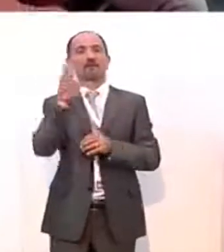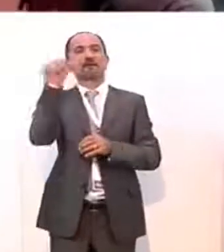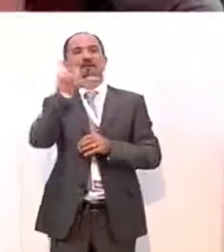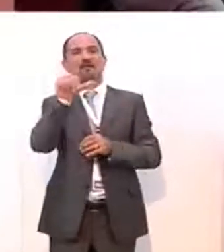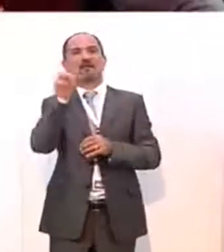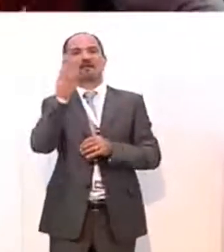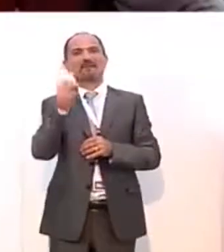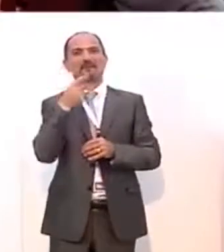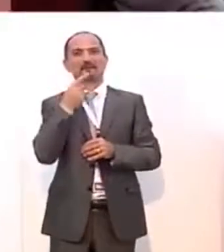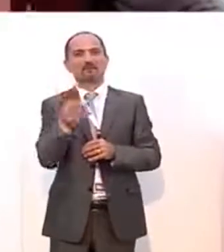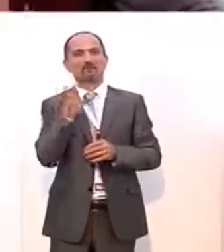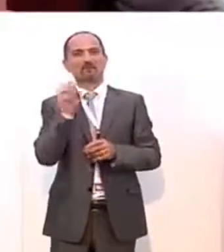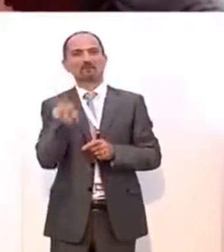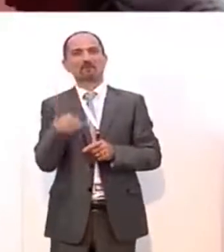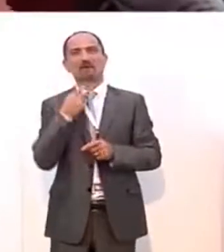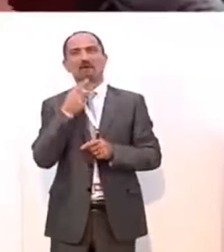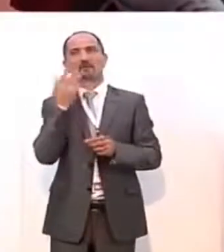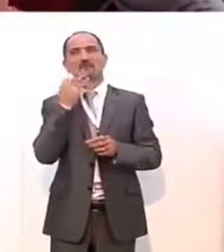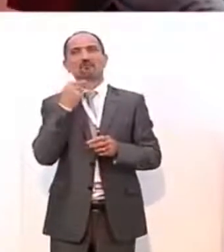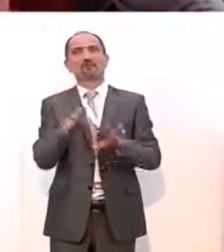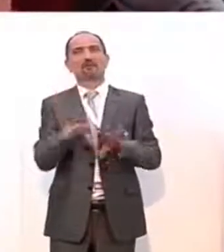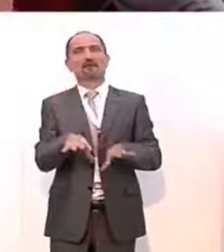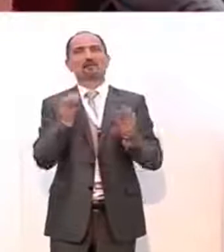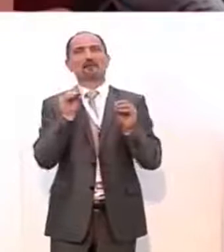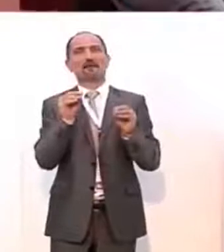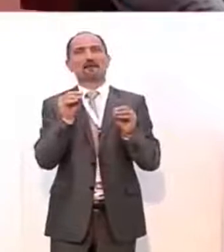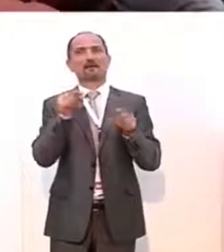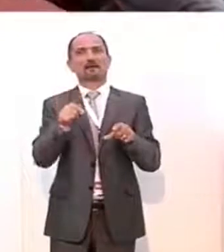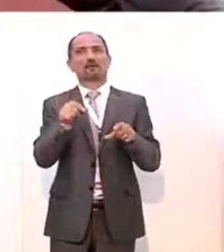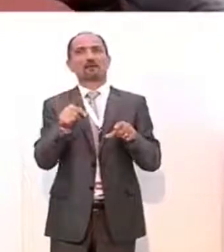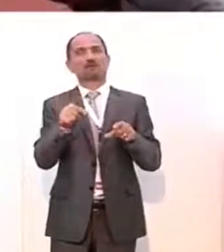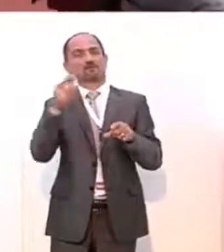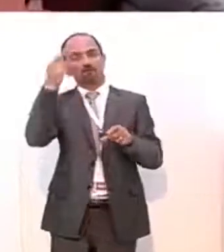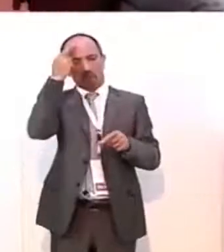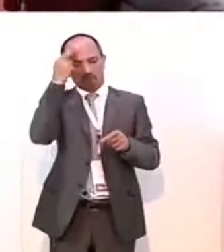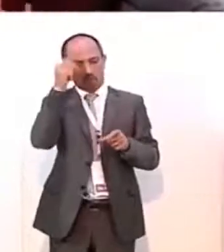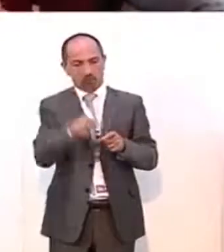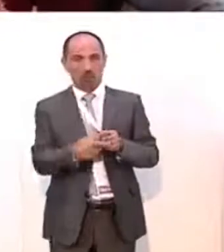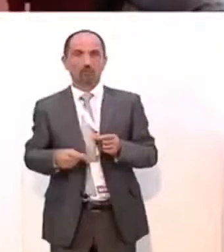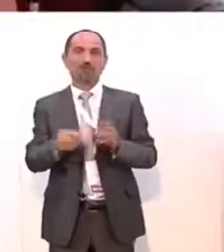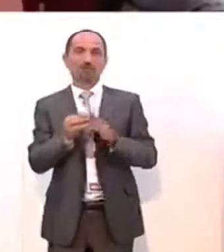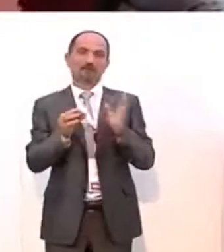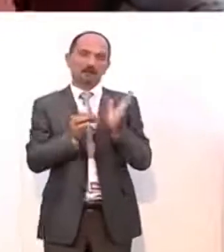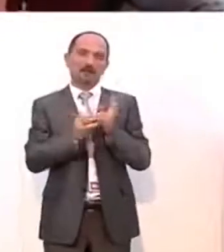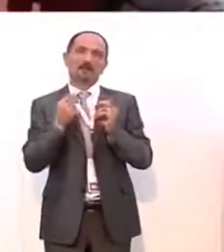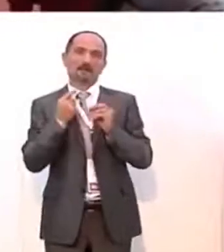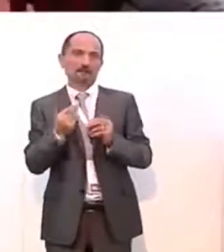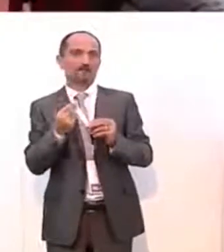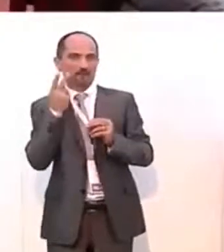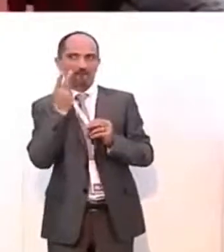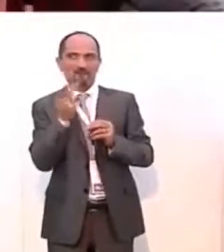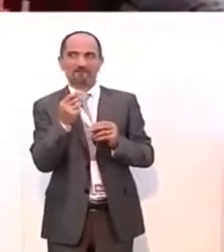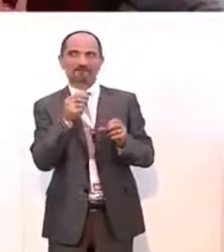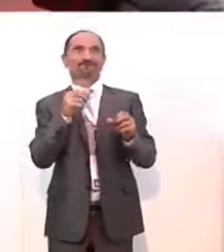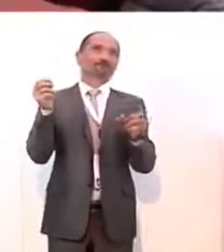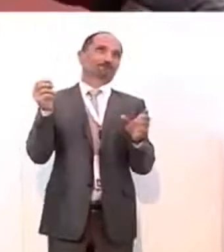Sabatini, dicevo, vabbè, a me piacerebbe iniziare da questo punto, ricordando questi dati. Io ho visto che ha scosso